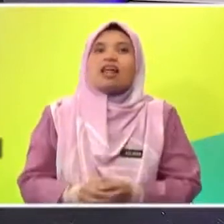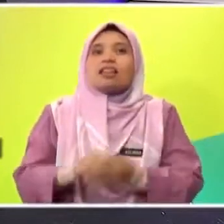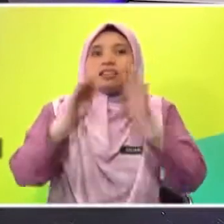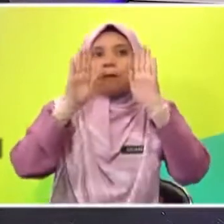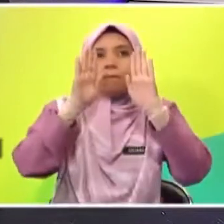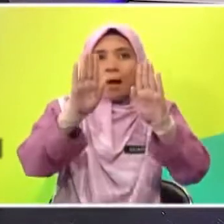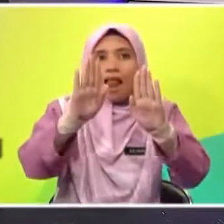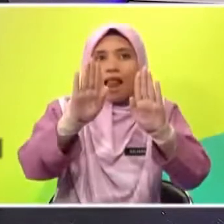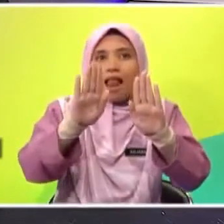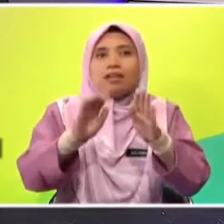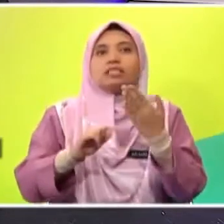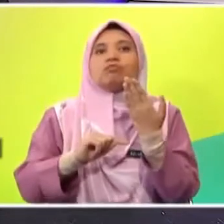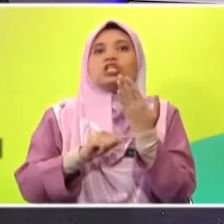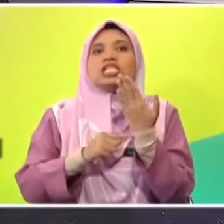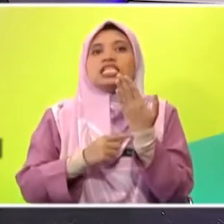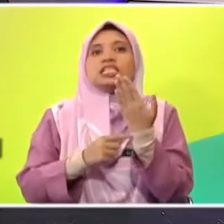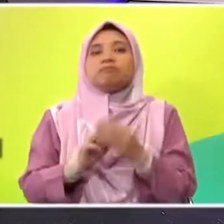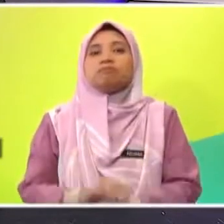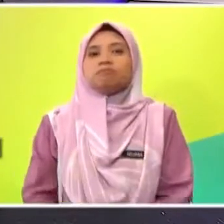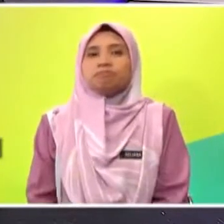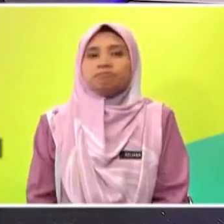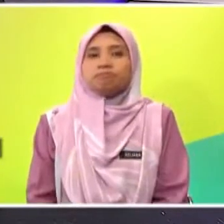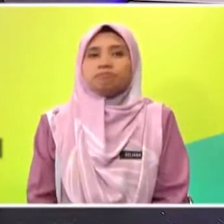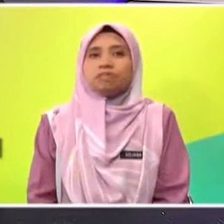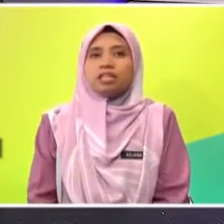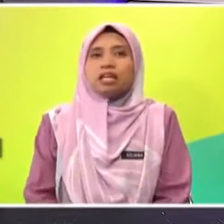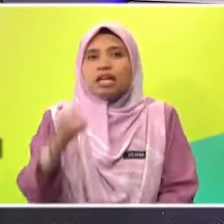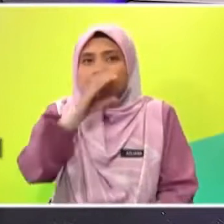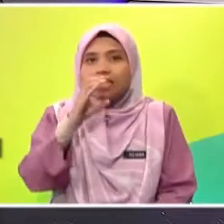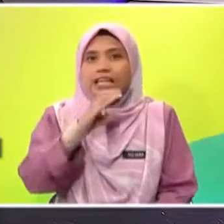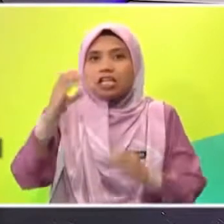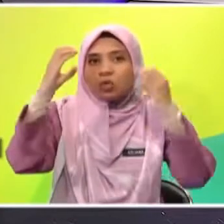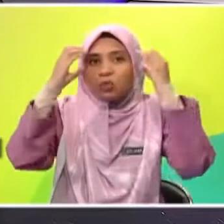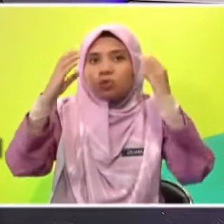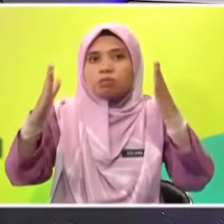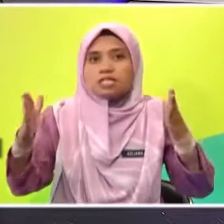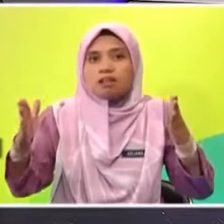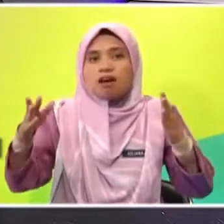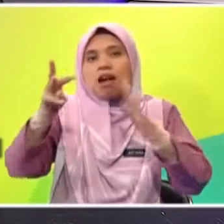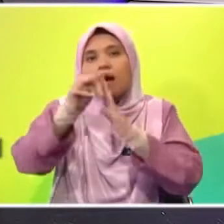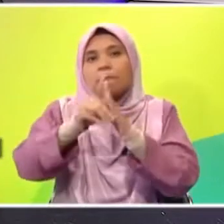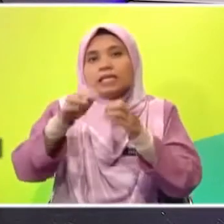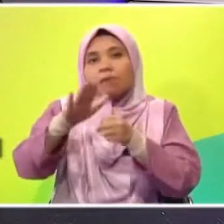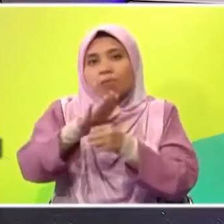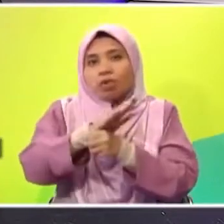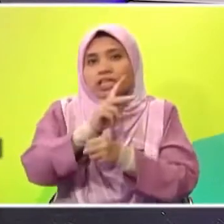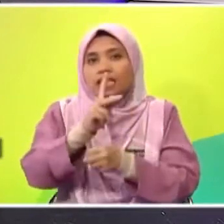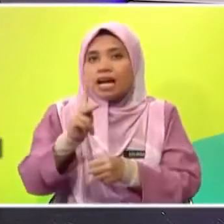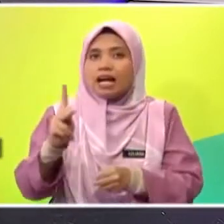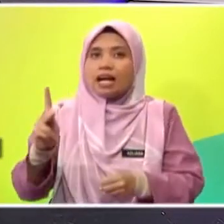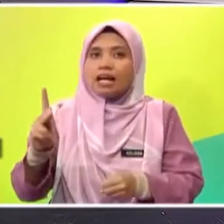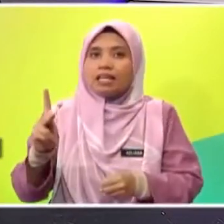guru besar niscaya salju besar menyempurnakan yang pun